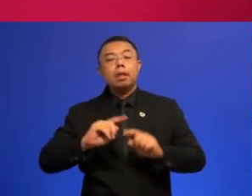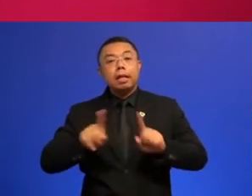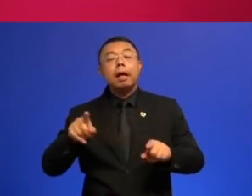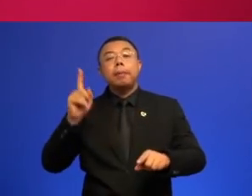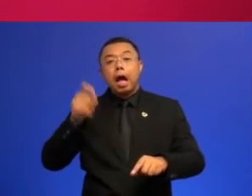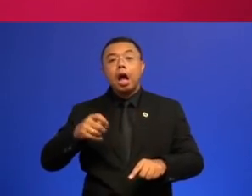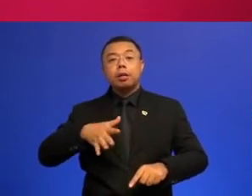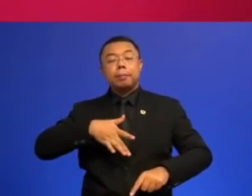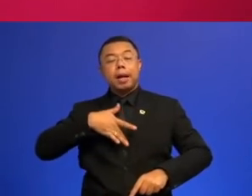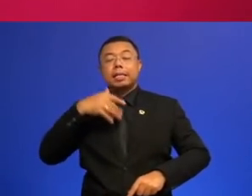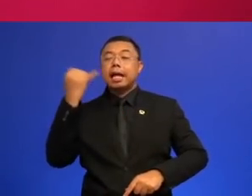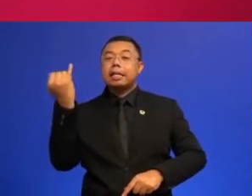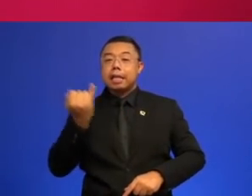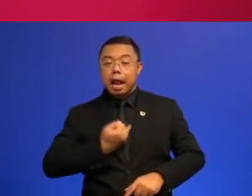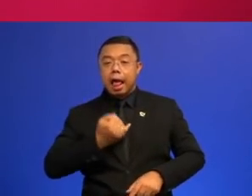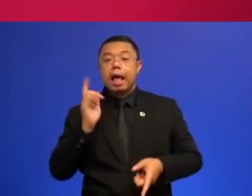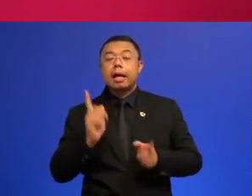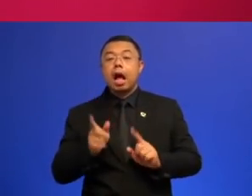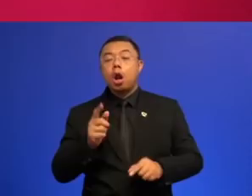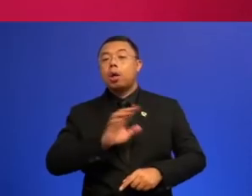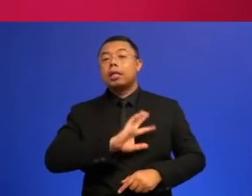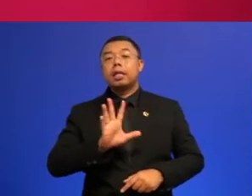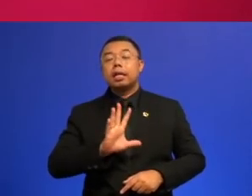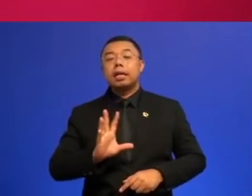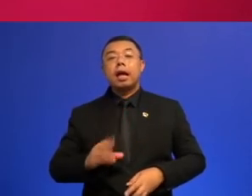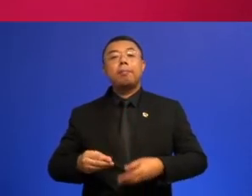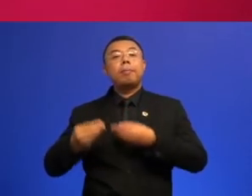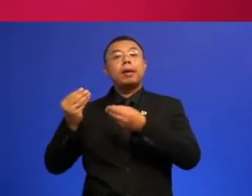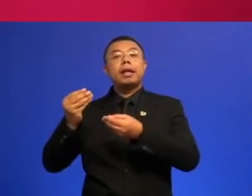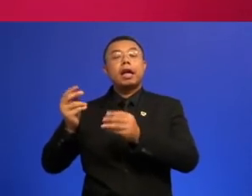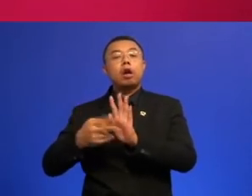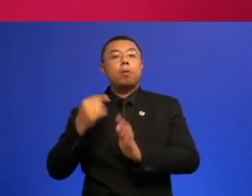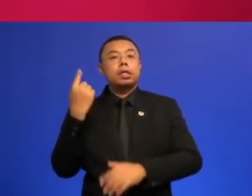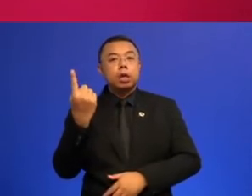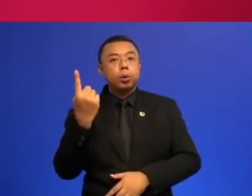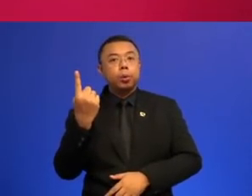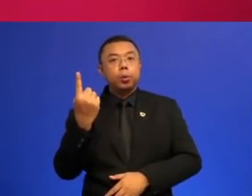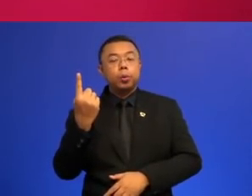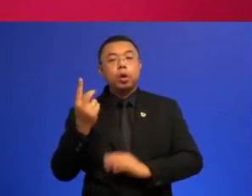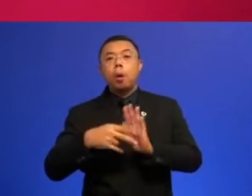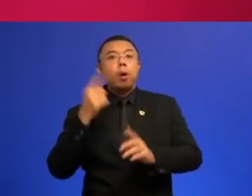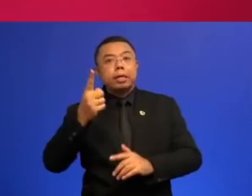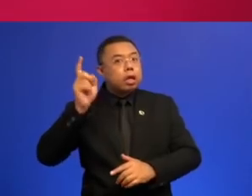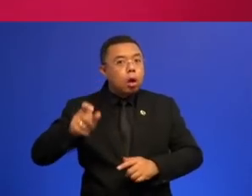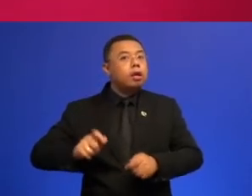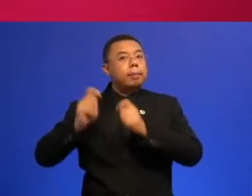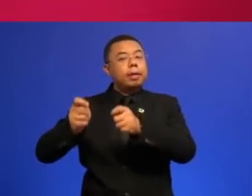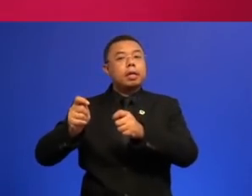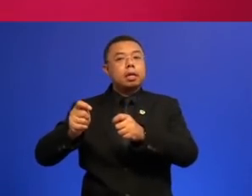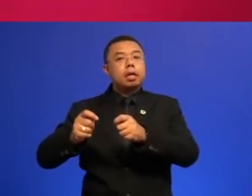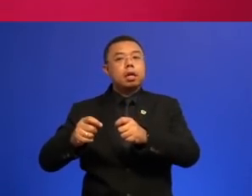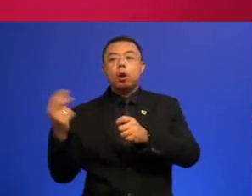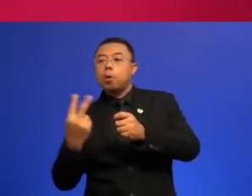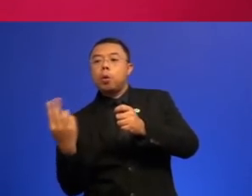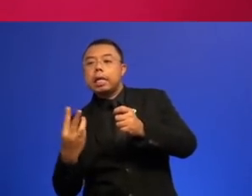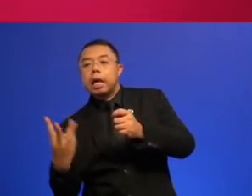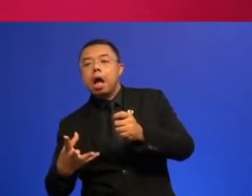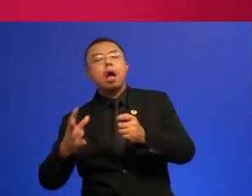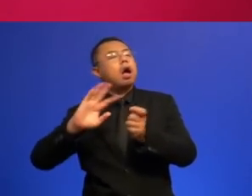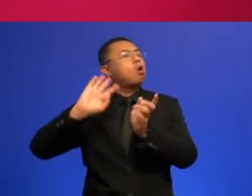Tetapi harus merasa bersalah kalau tidak memenuhi yang primer. Yang primer harus dipenuhi, setelah itu jangan merasa